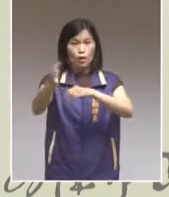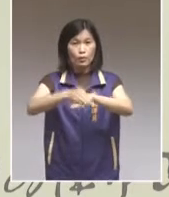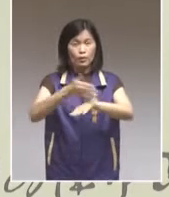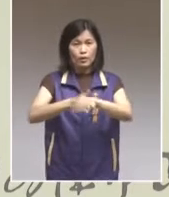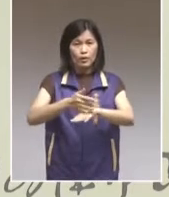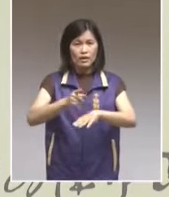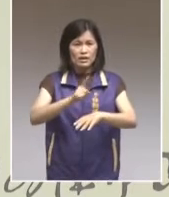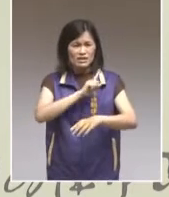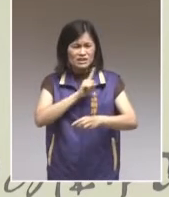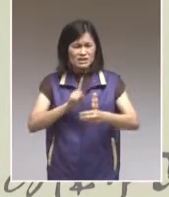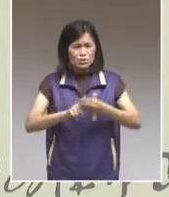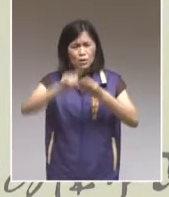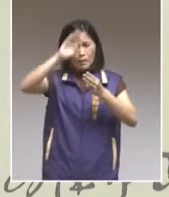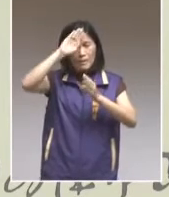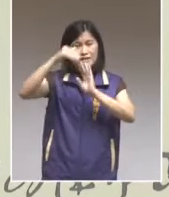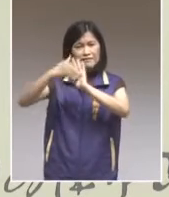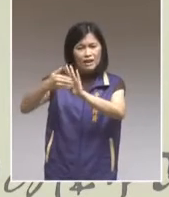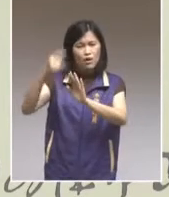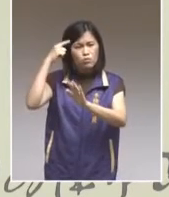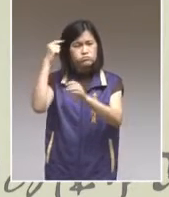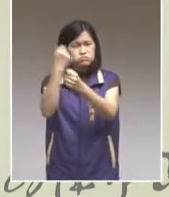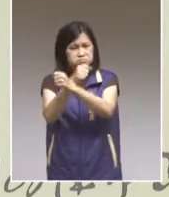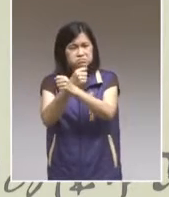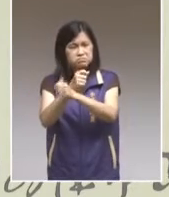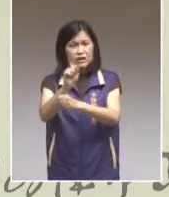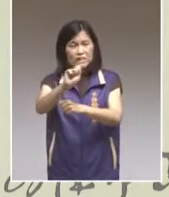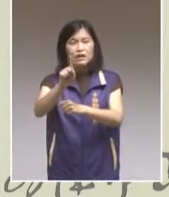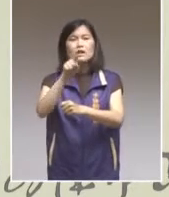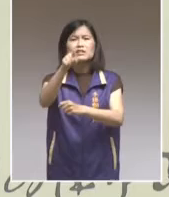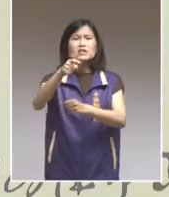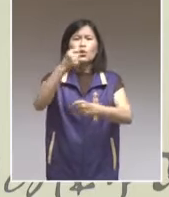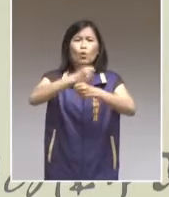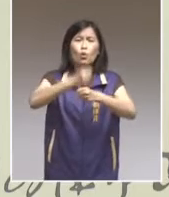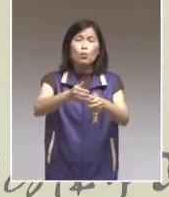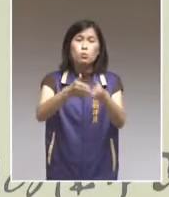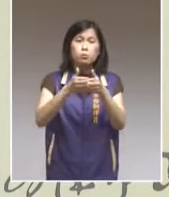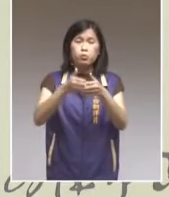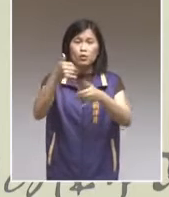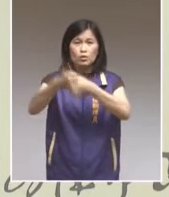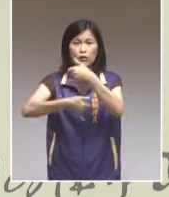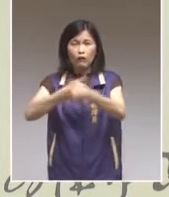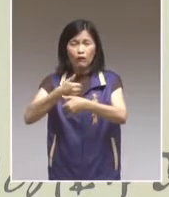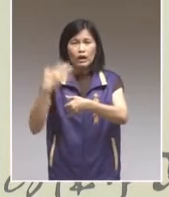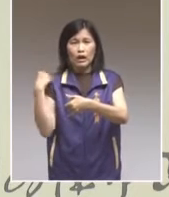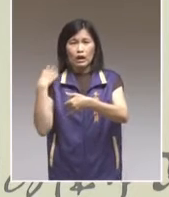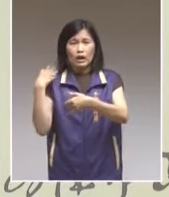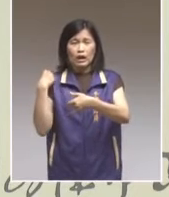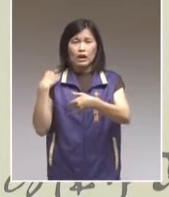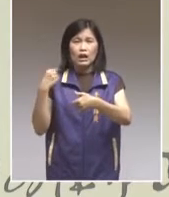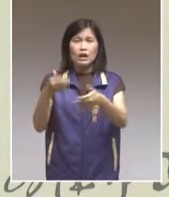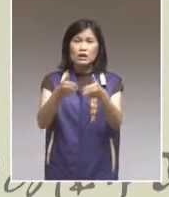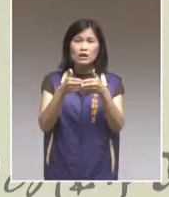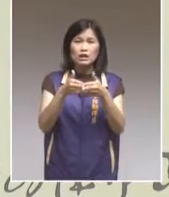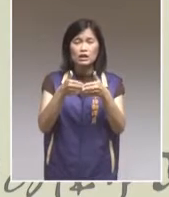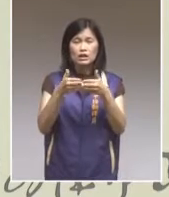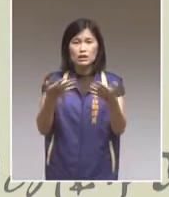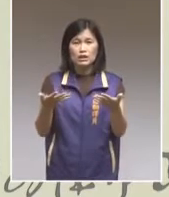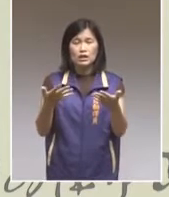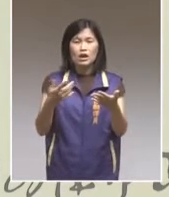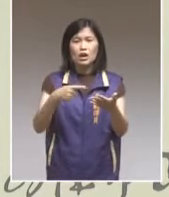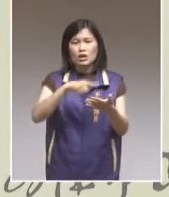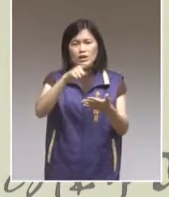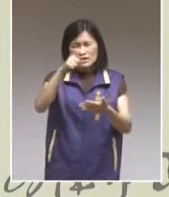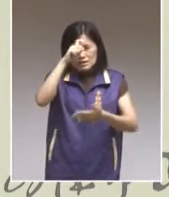我们考量到说你的这个工作，你的生活这几季嘛是爱鬼尽